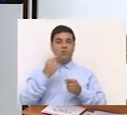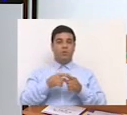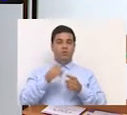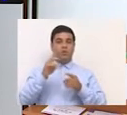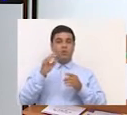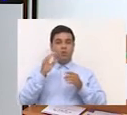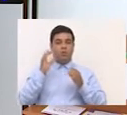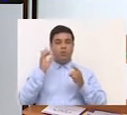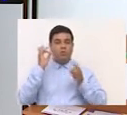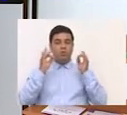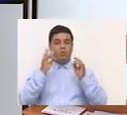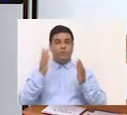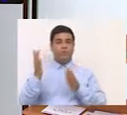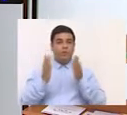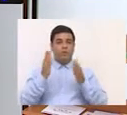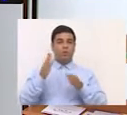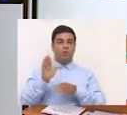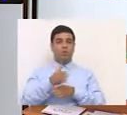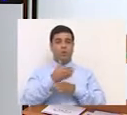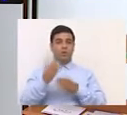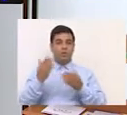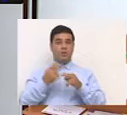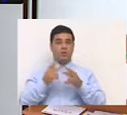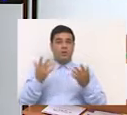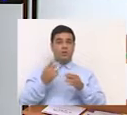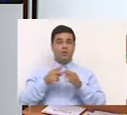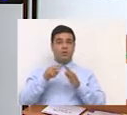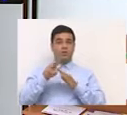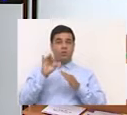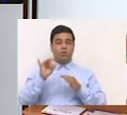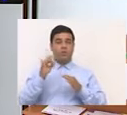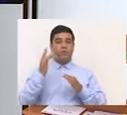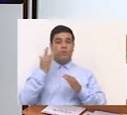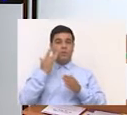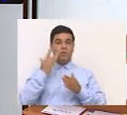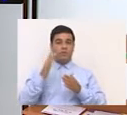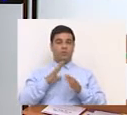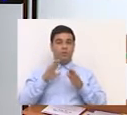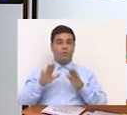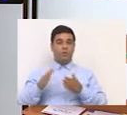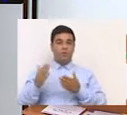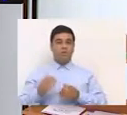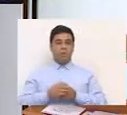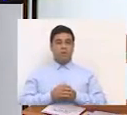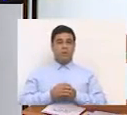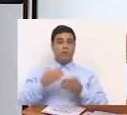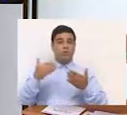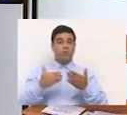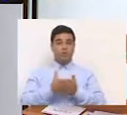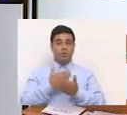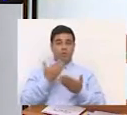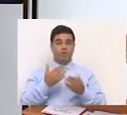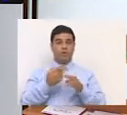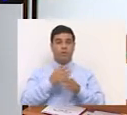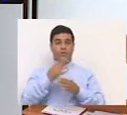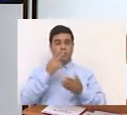шум гуляющего ветра под сводами рынка, на котором торг всегда уместен. Снова